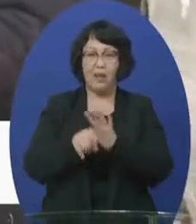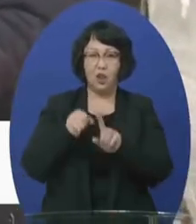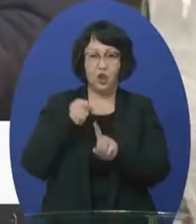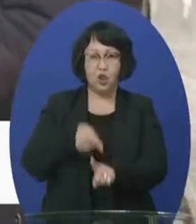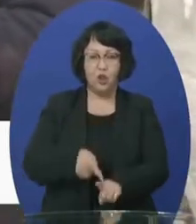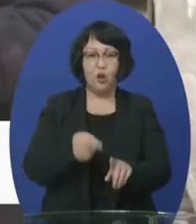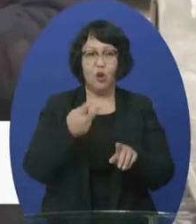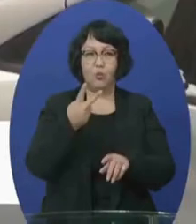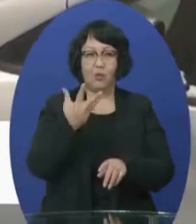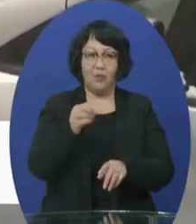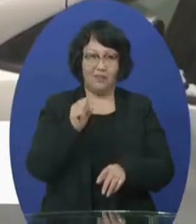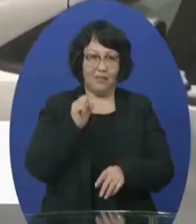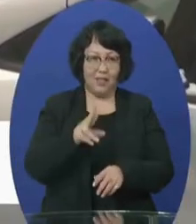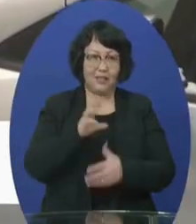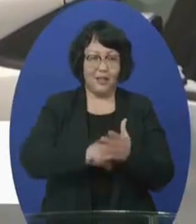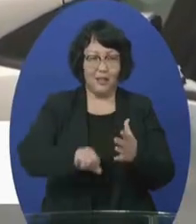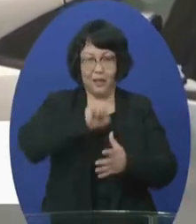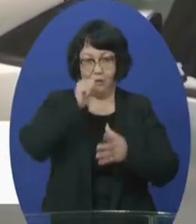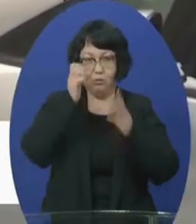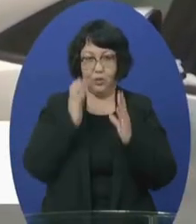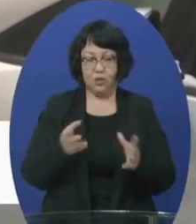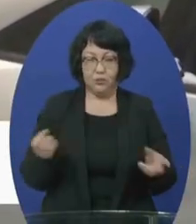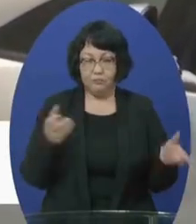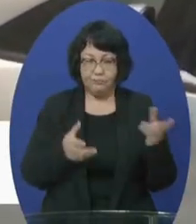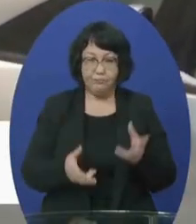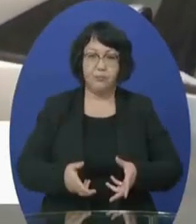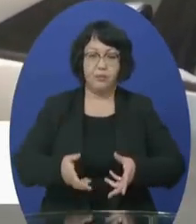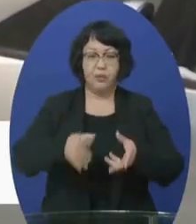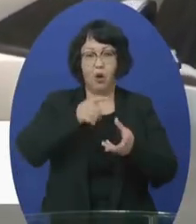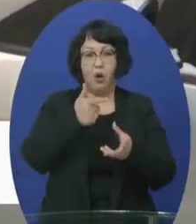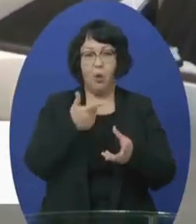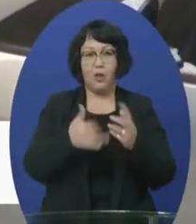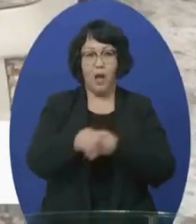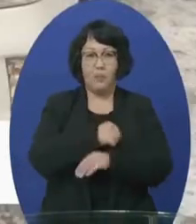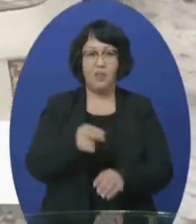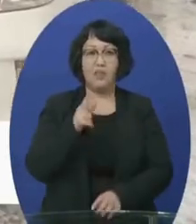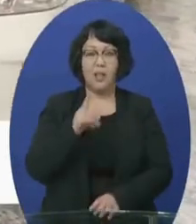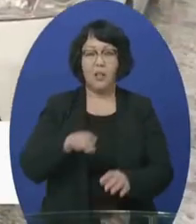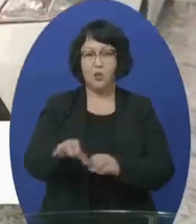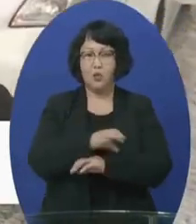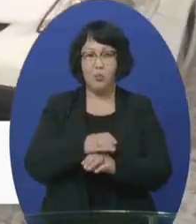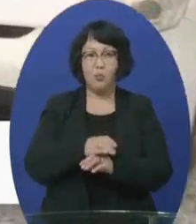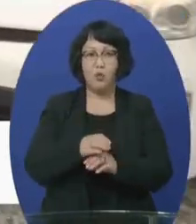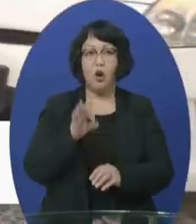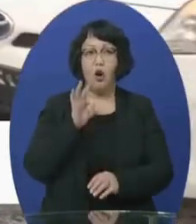сая төгрөгийн санхүүжилтийг шийдвэрлүүлжээ. Түүнчлэн Говь-Алтай аймгийн Дэлгэр сумын отрийн бүсийн